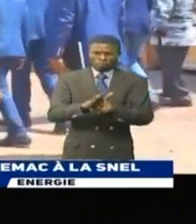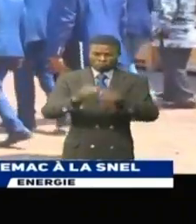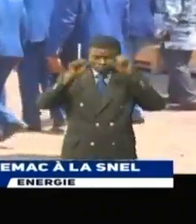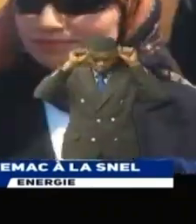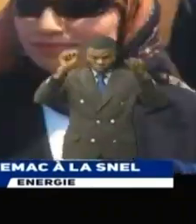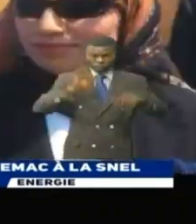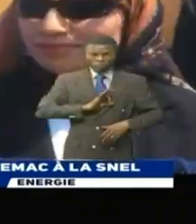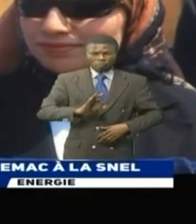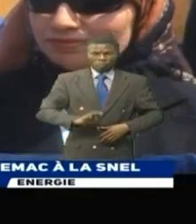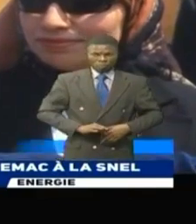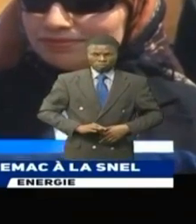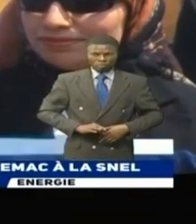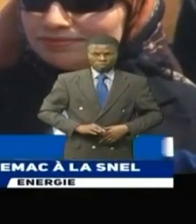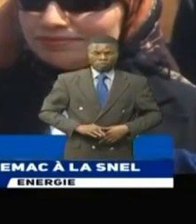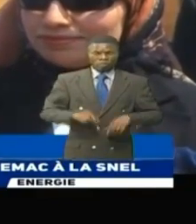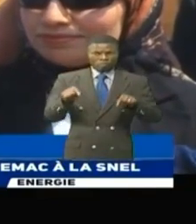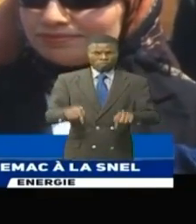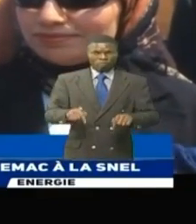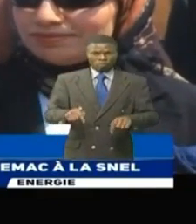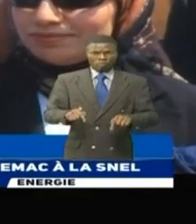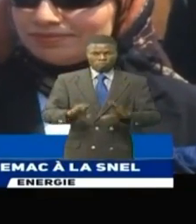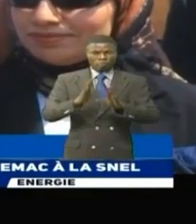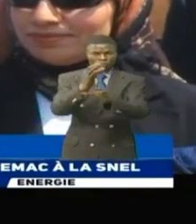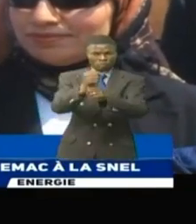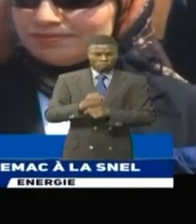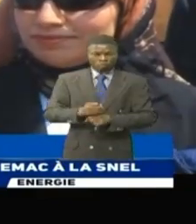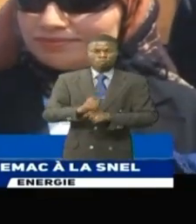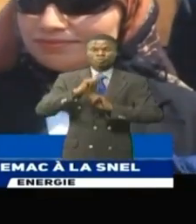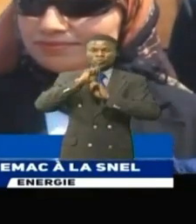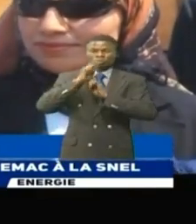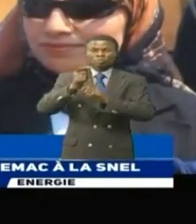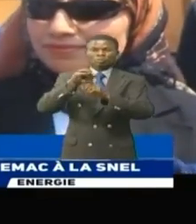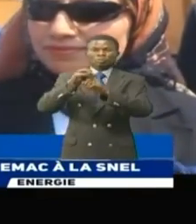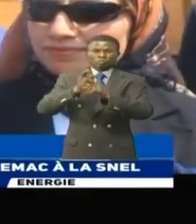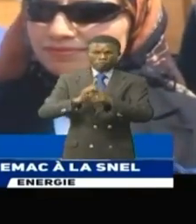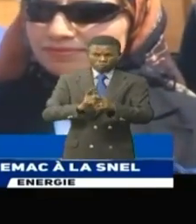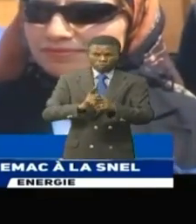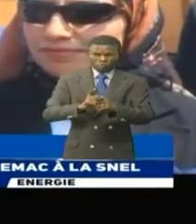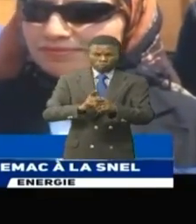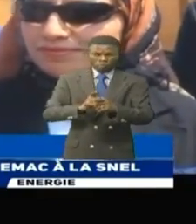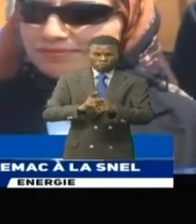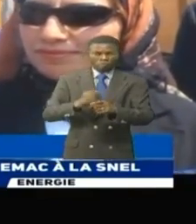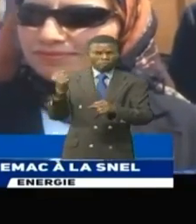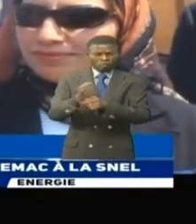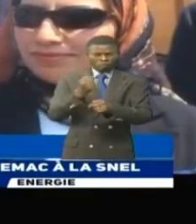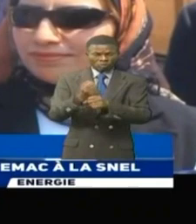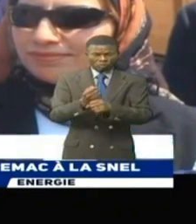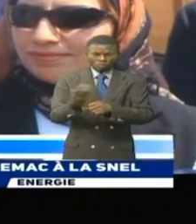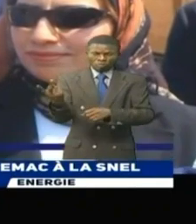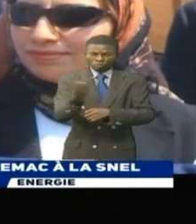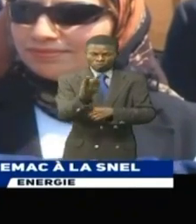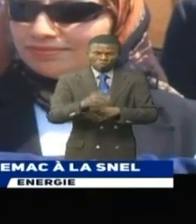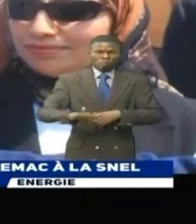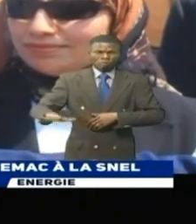de l'État qui aujourd'hui, ce que nous avons est un résultat de ses initiatives dans la coopération bilatérale avec la